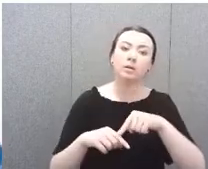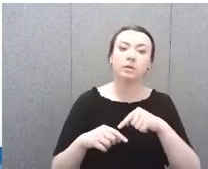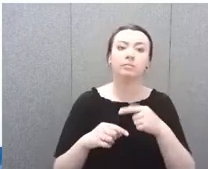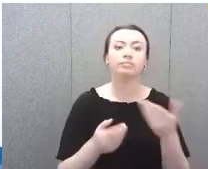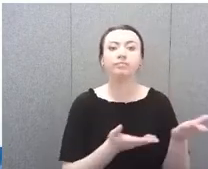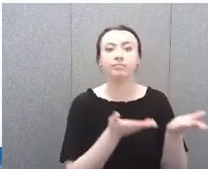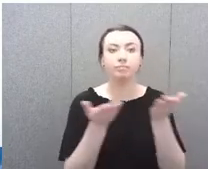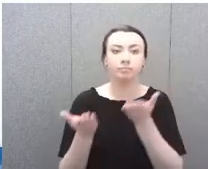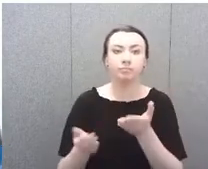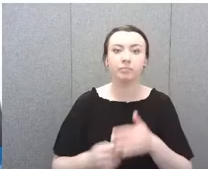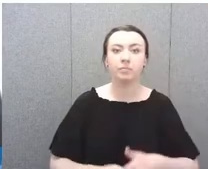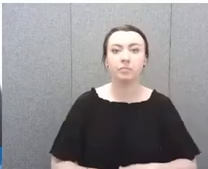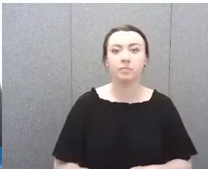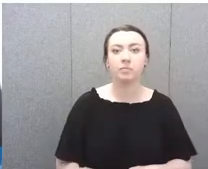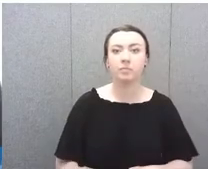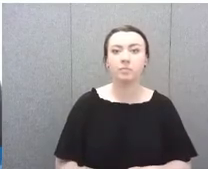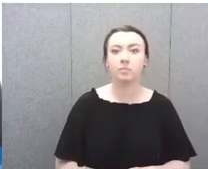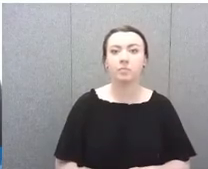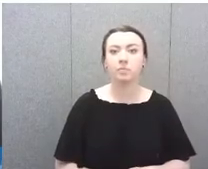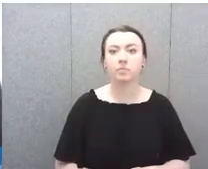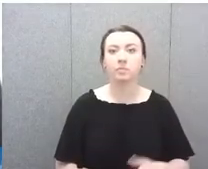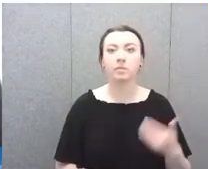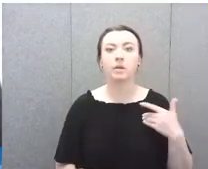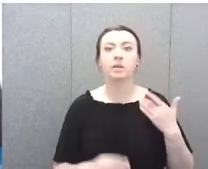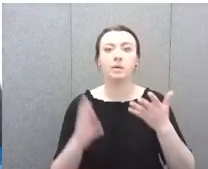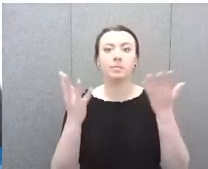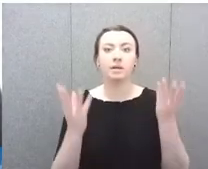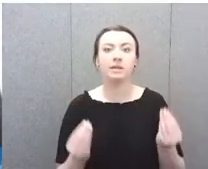политике безопасности Европейского Союза.